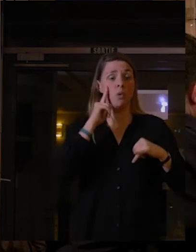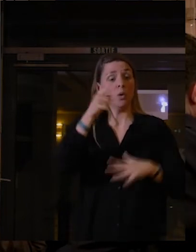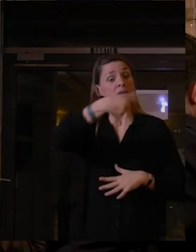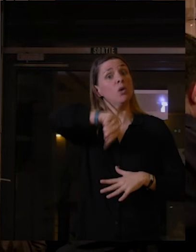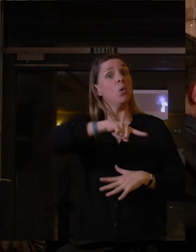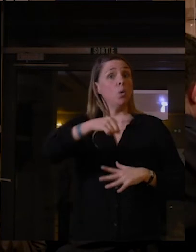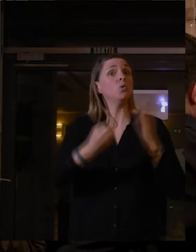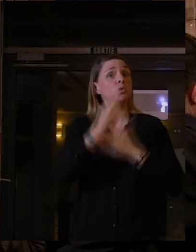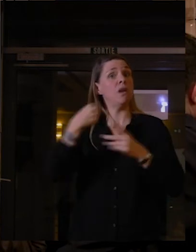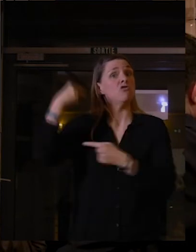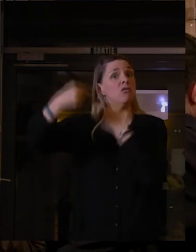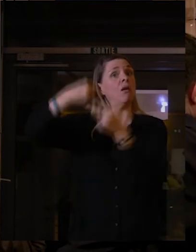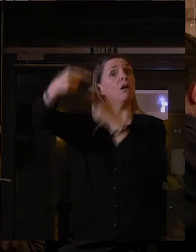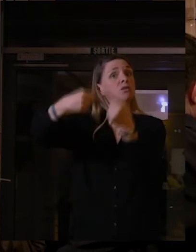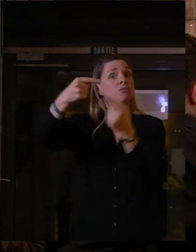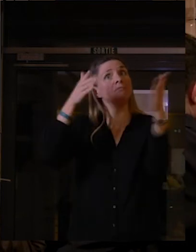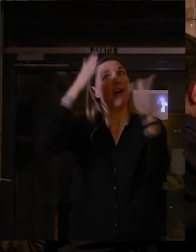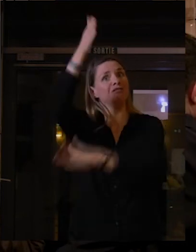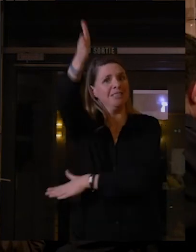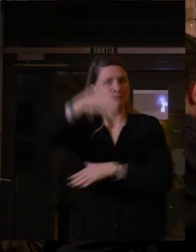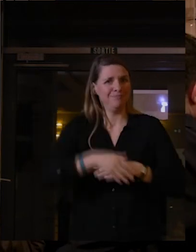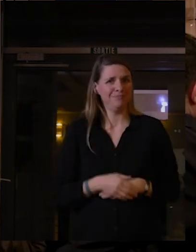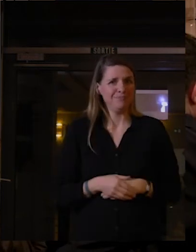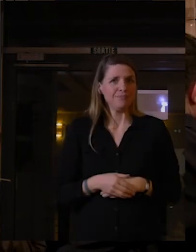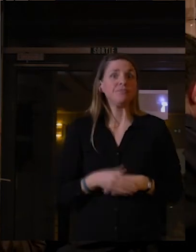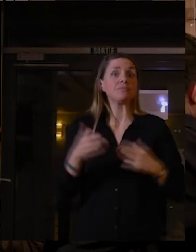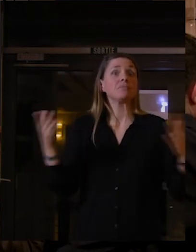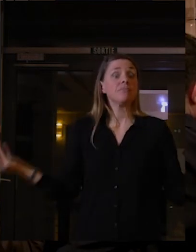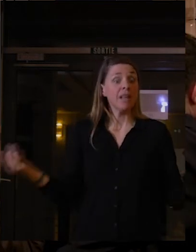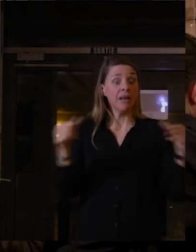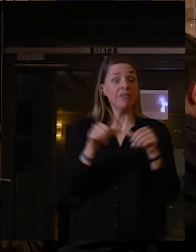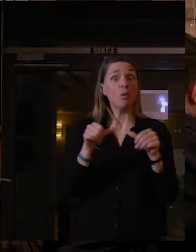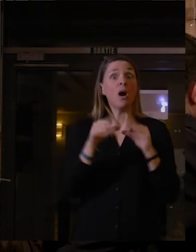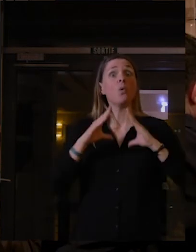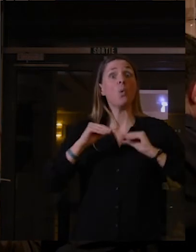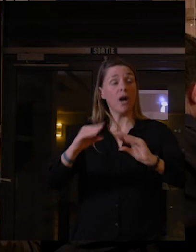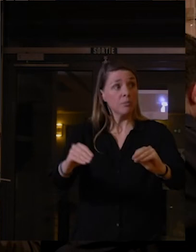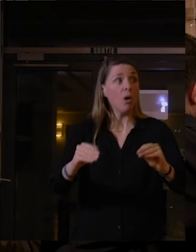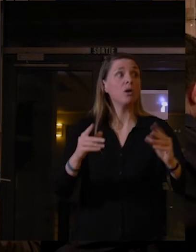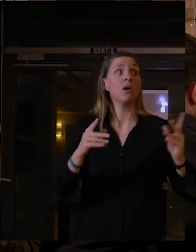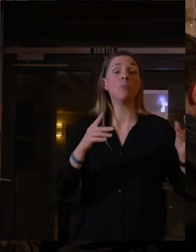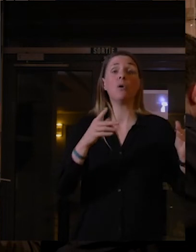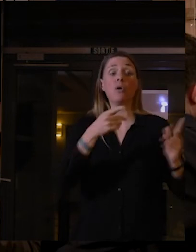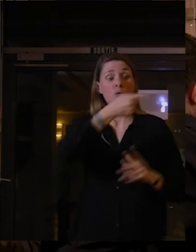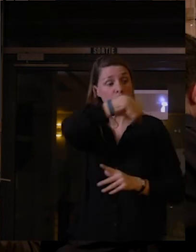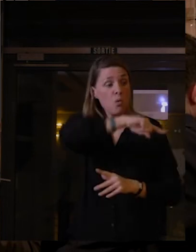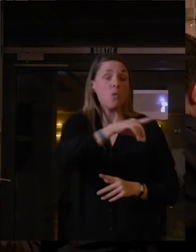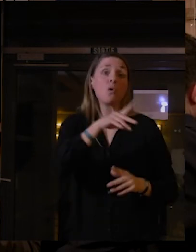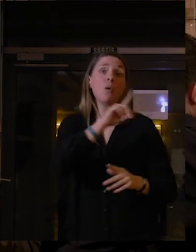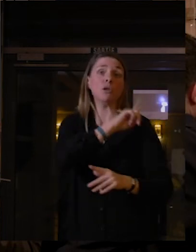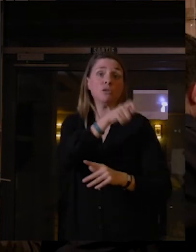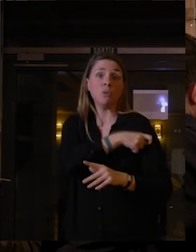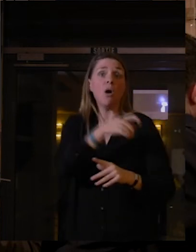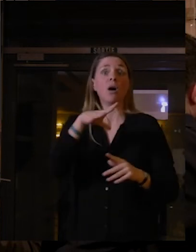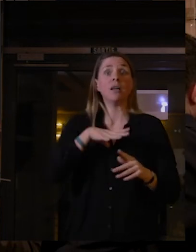vont... c'est l'avenir, en fait. Et qu'est-ce qu'on fait concrètement ? Est-ce que vous avez des exemples dans vos sports de ce qui